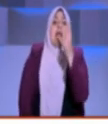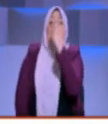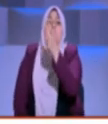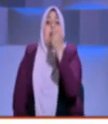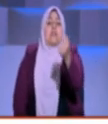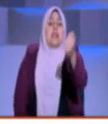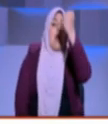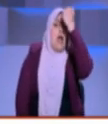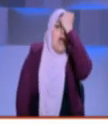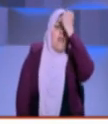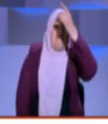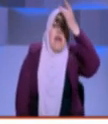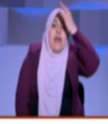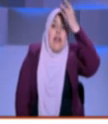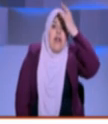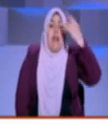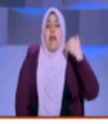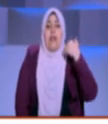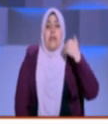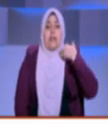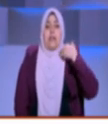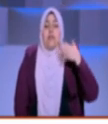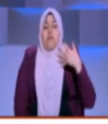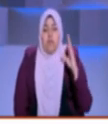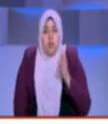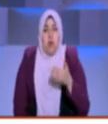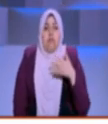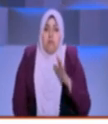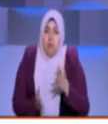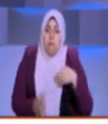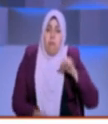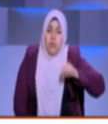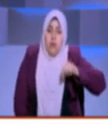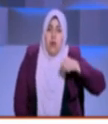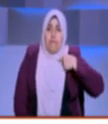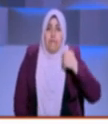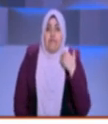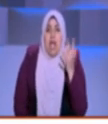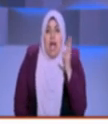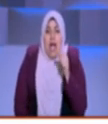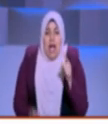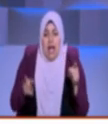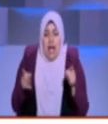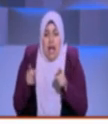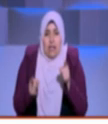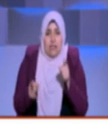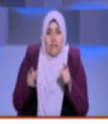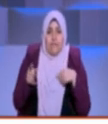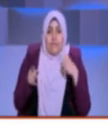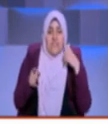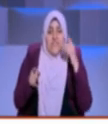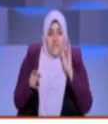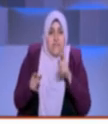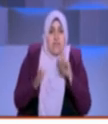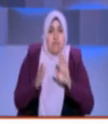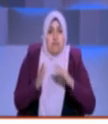152446 حالة. طبعا المؤشر كان يوحي بأن هناك عامل إيجابي